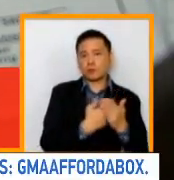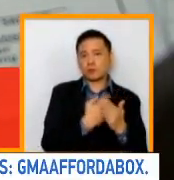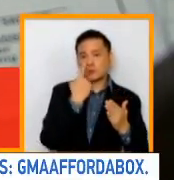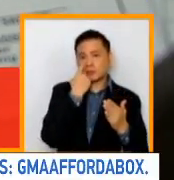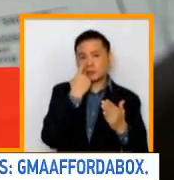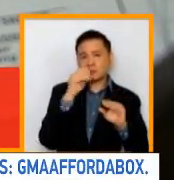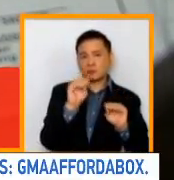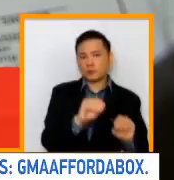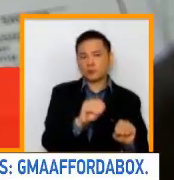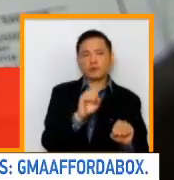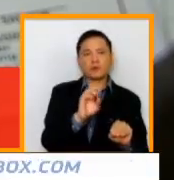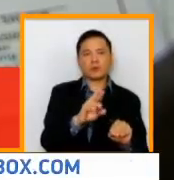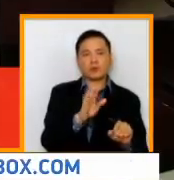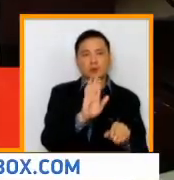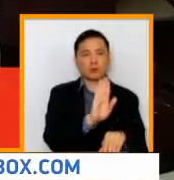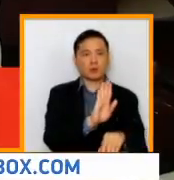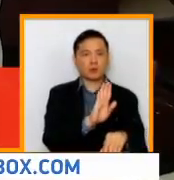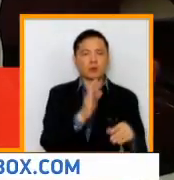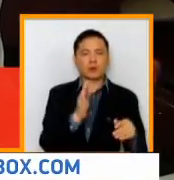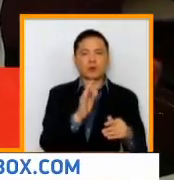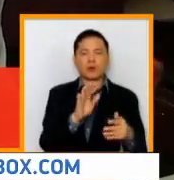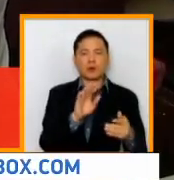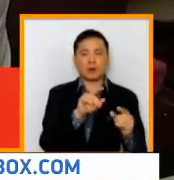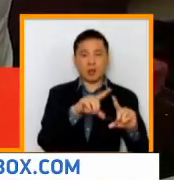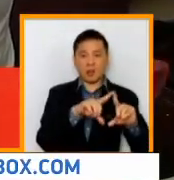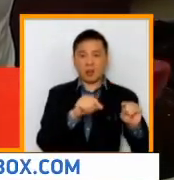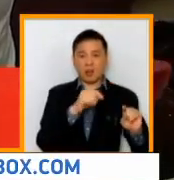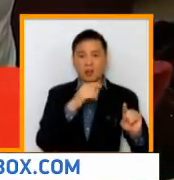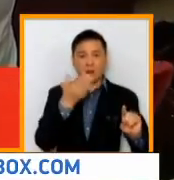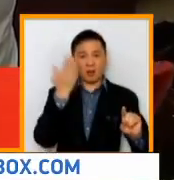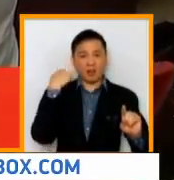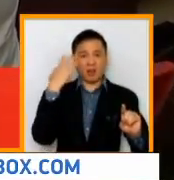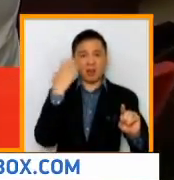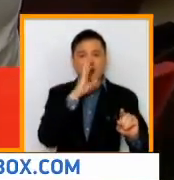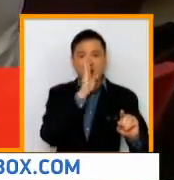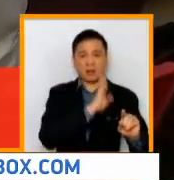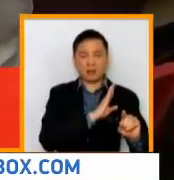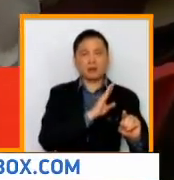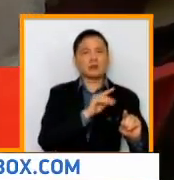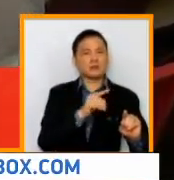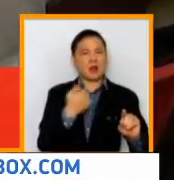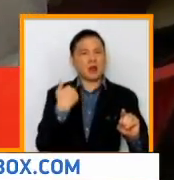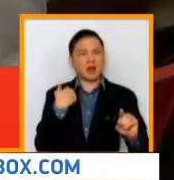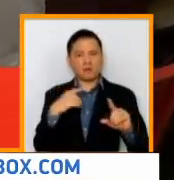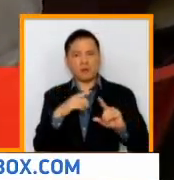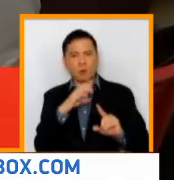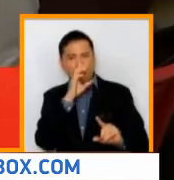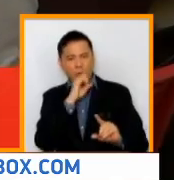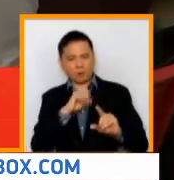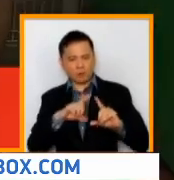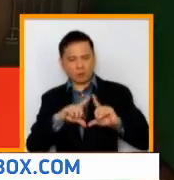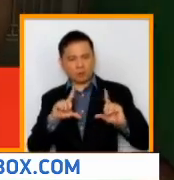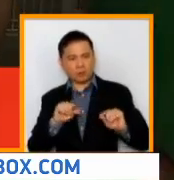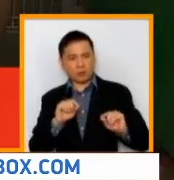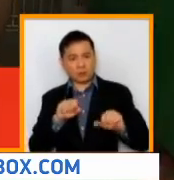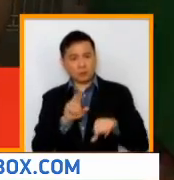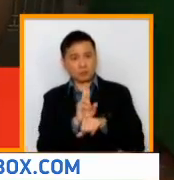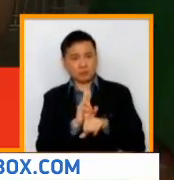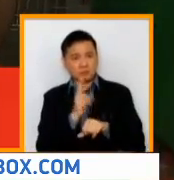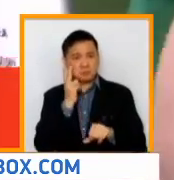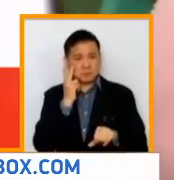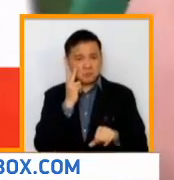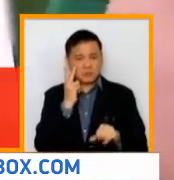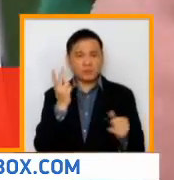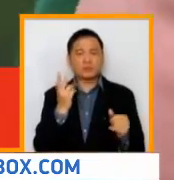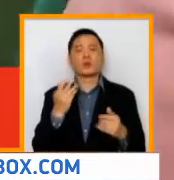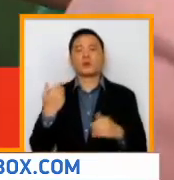ng lumang pass. May 14 na barangay naman ang nagsabing pwede pang gamitin ang lumang quarantine pass. Wala pang anunsyo ang ibang